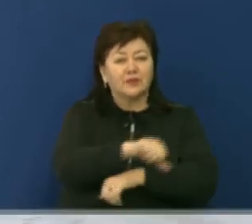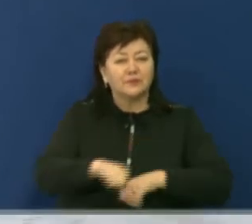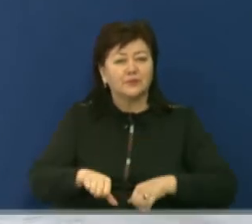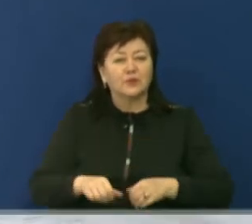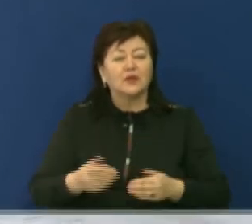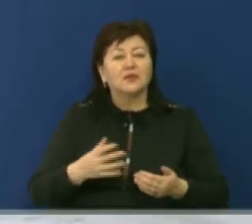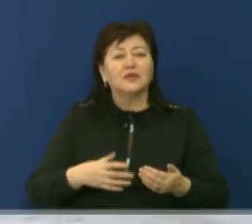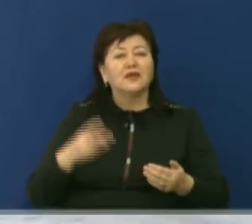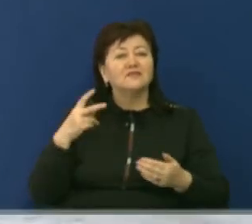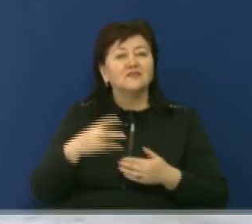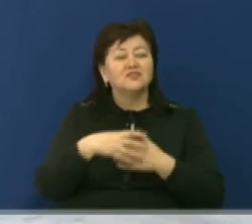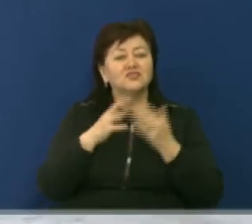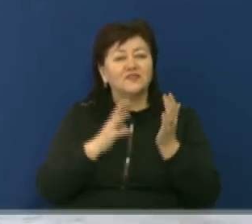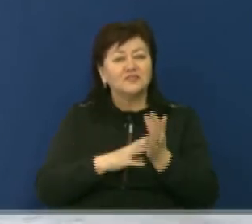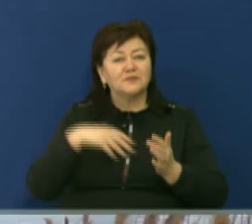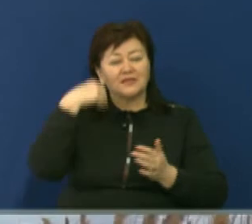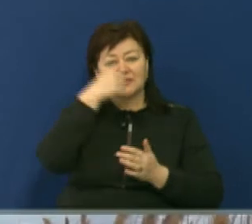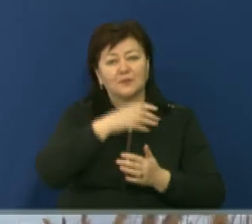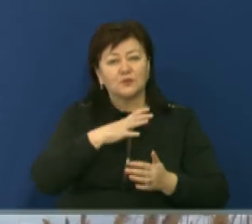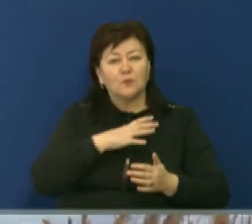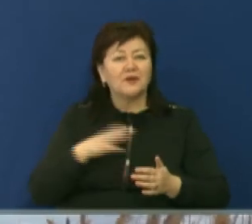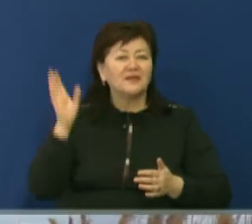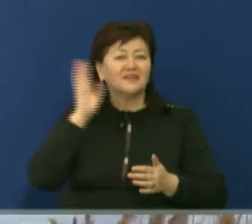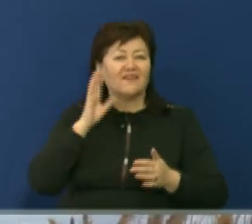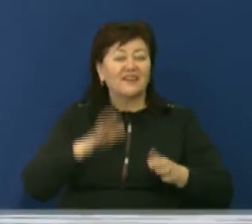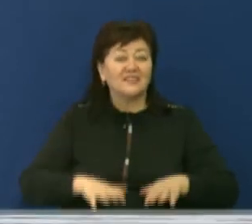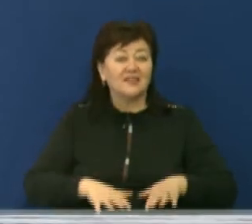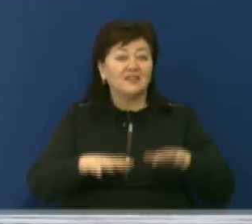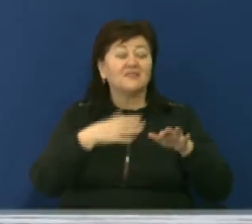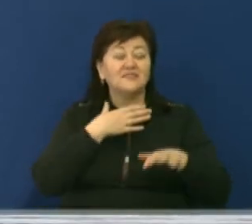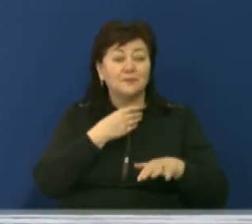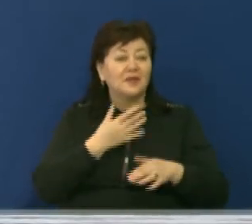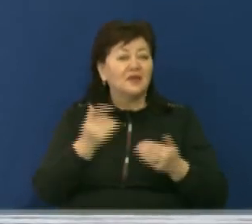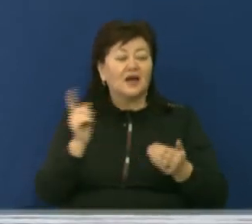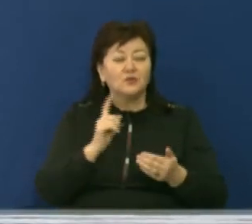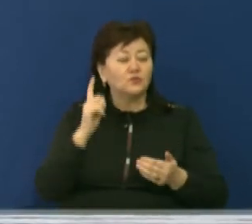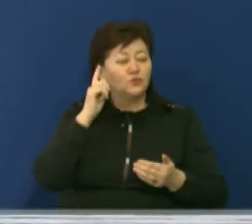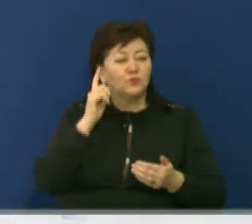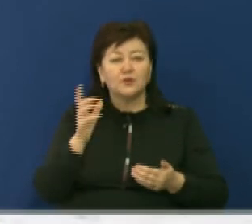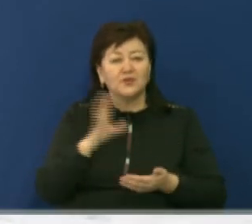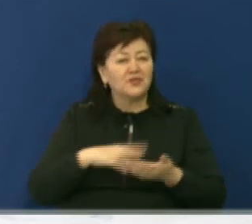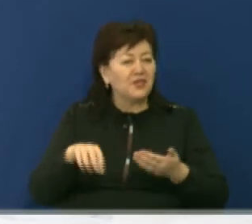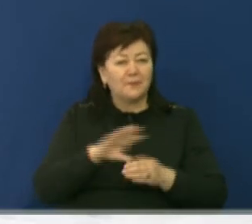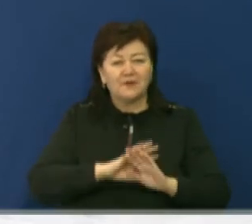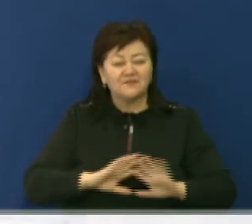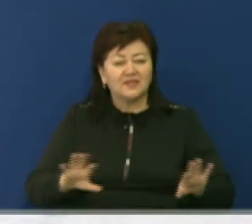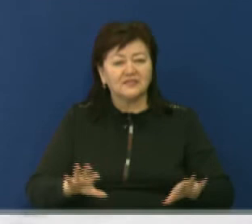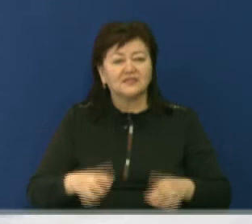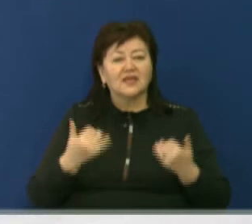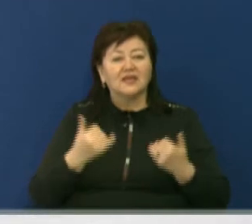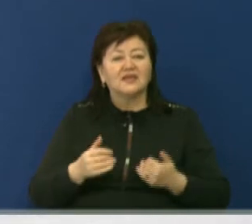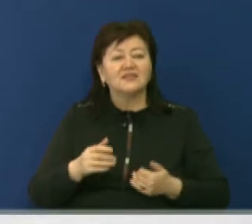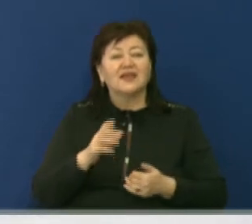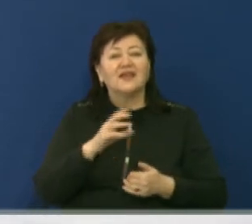ойлаймыз. Облыс бойынша құтқарушылар осал деген 18 жерді анықтады. Онда кептеліс тудыратын сеңнің жүруі бақыланатын болады. Олар Ертіс,